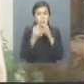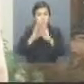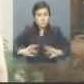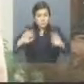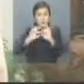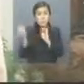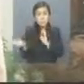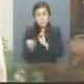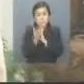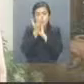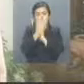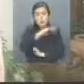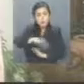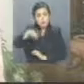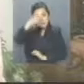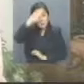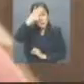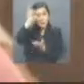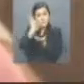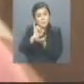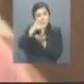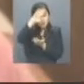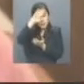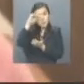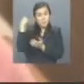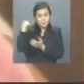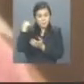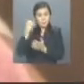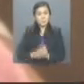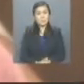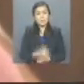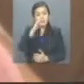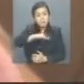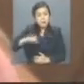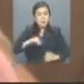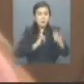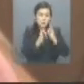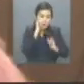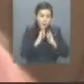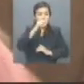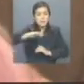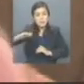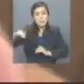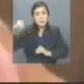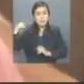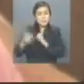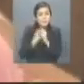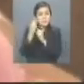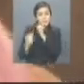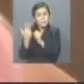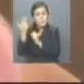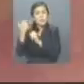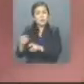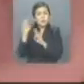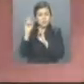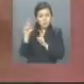ะทำให้เด็กเราอาจจะเจ็บป่วยได้มากขึ้นนะคะ ค่ ะ เด็กทารกและเด็กนักเรียนระดับอนุบาลเป็นหนึ่งในกลุ่มเสี่ยงที่มักได้รับผลกระ